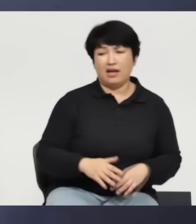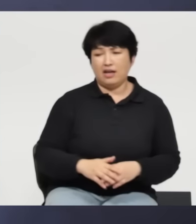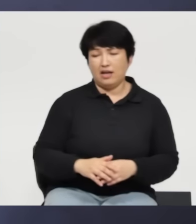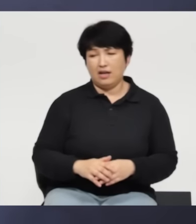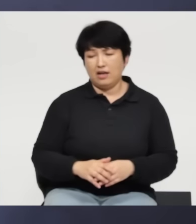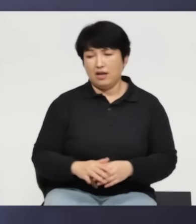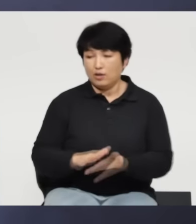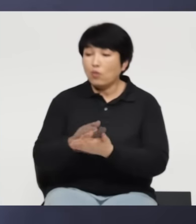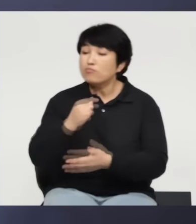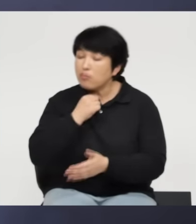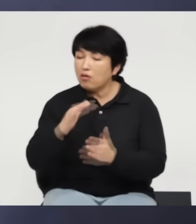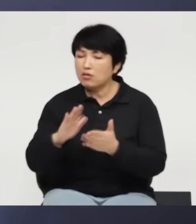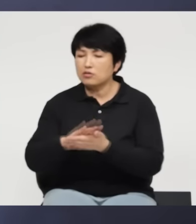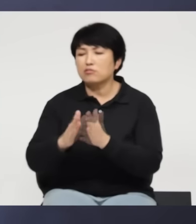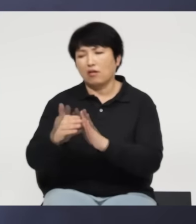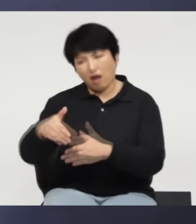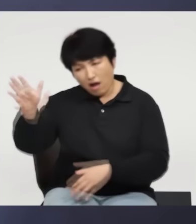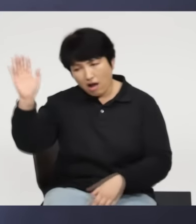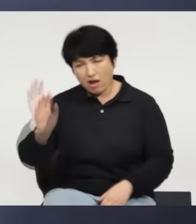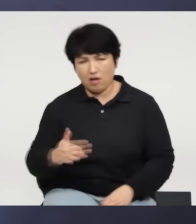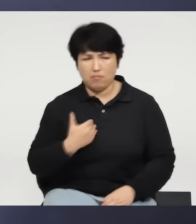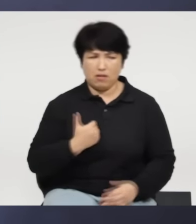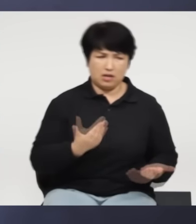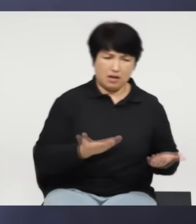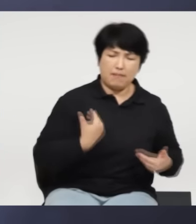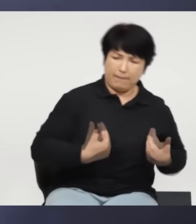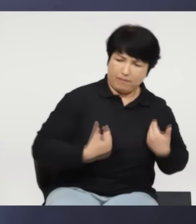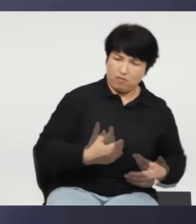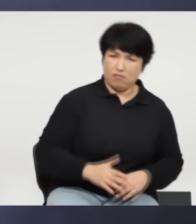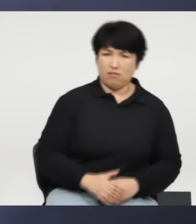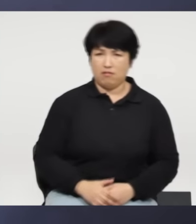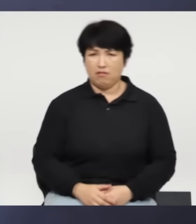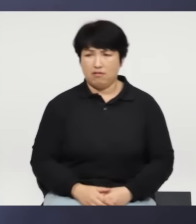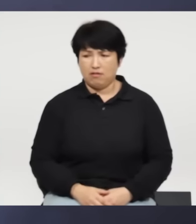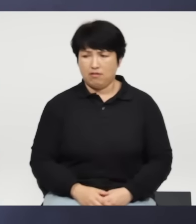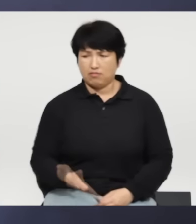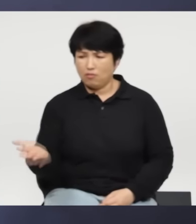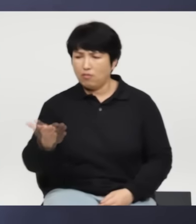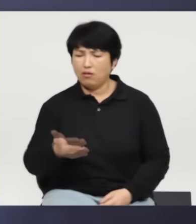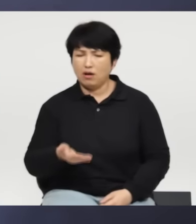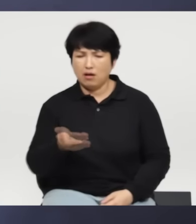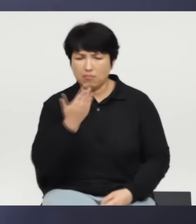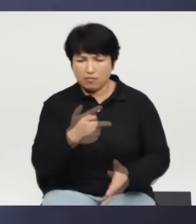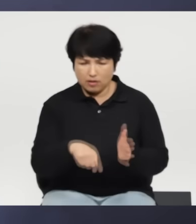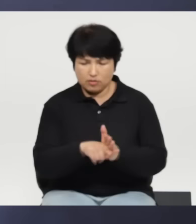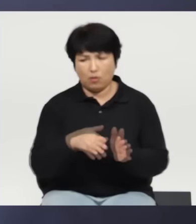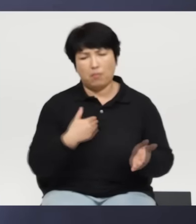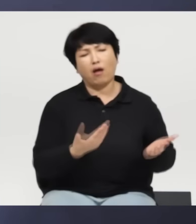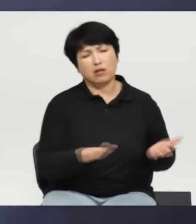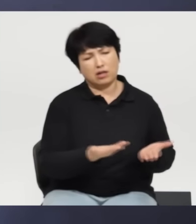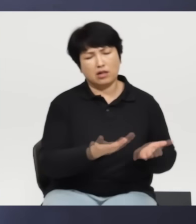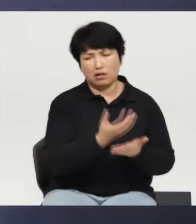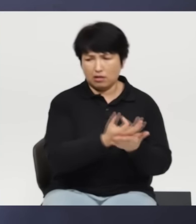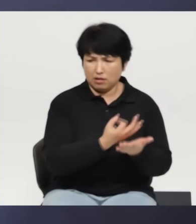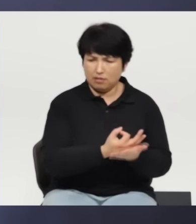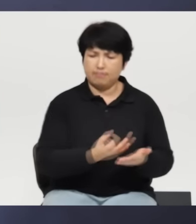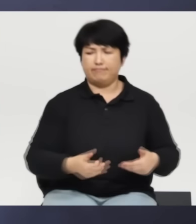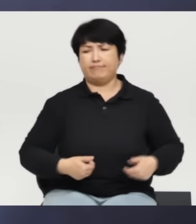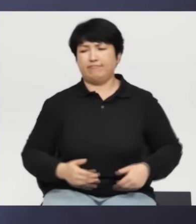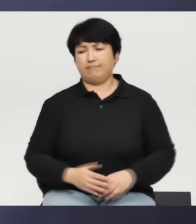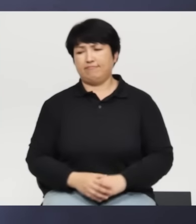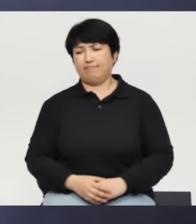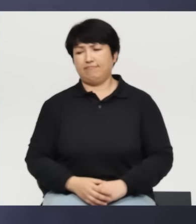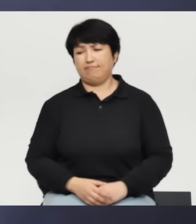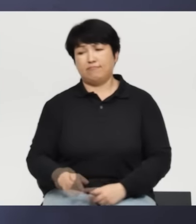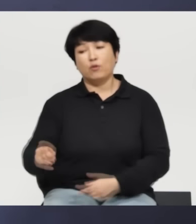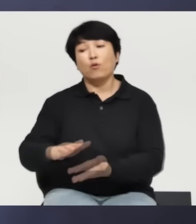니하고 놀 력이 없다. 놀고 싶으면 유치원에 가라. 이러고 엄마는 일이 바쁘다. 야, 니 밥이 뭐 그냥 먹니? 엄마가 일을 해야 밥을